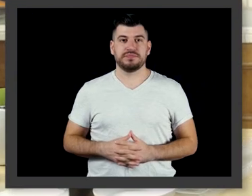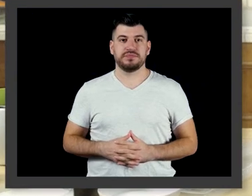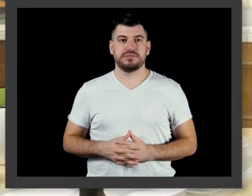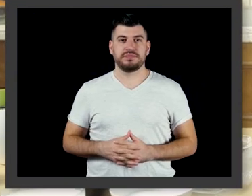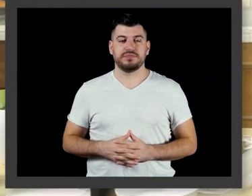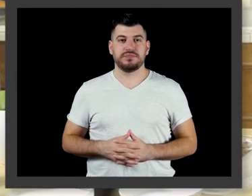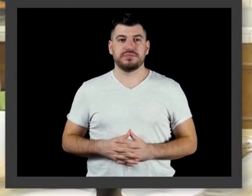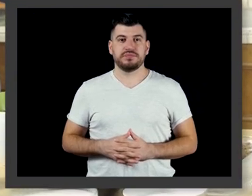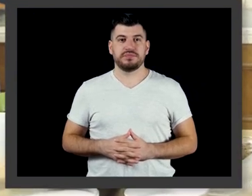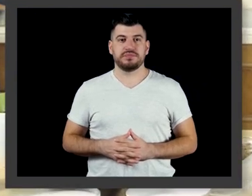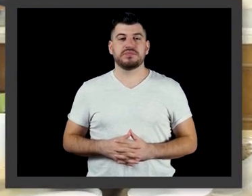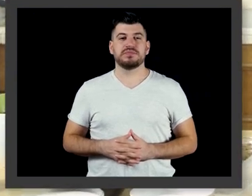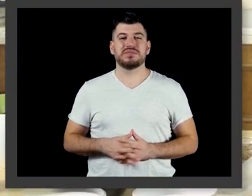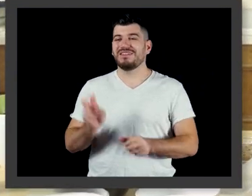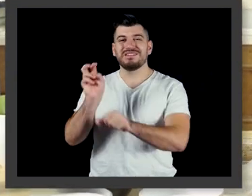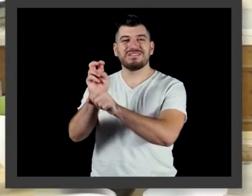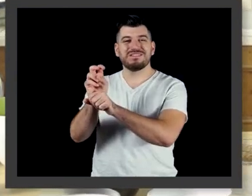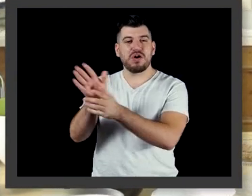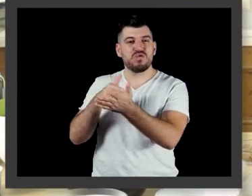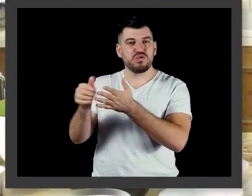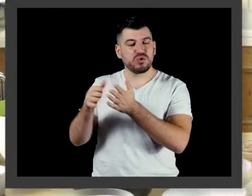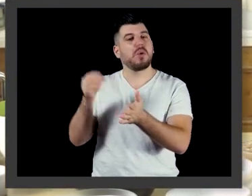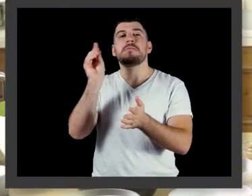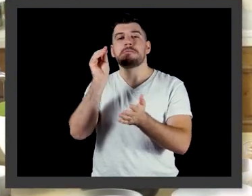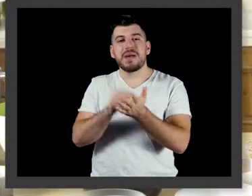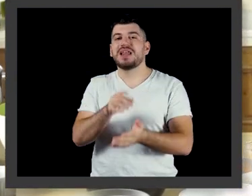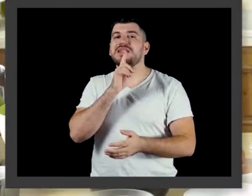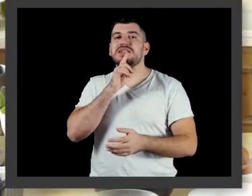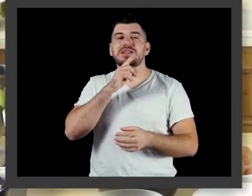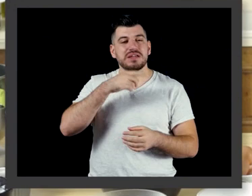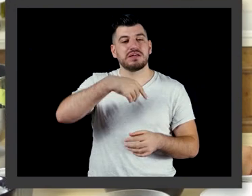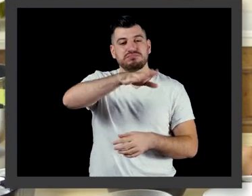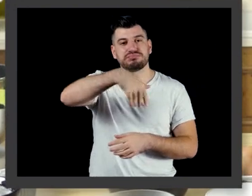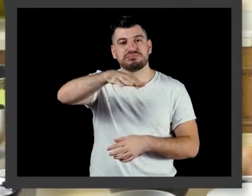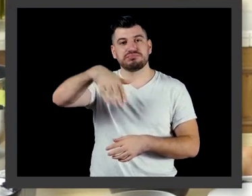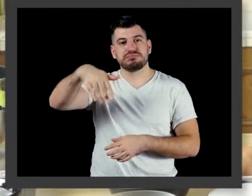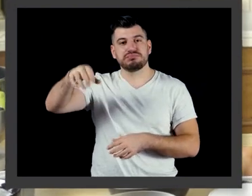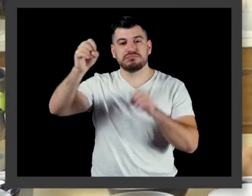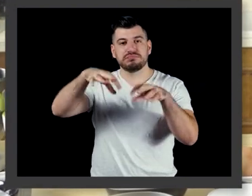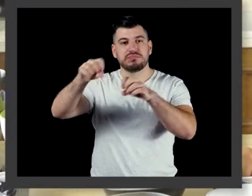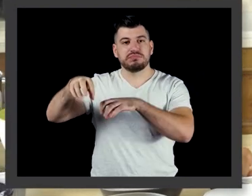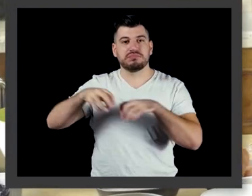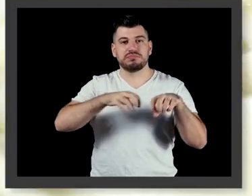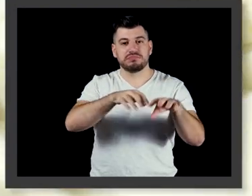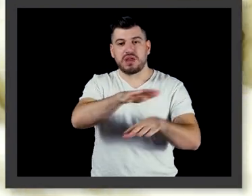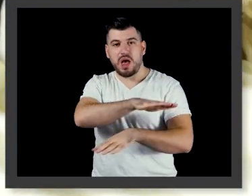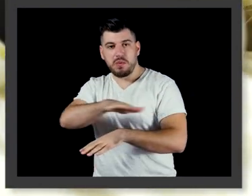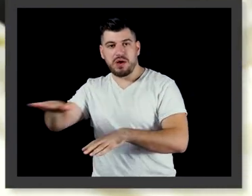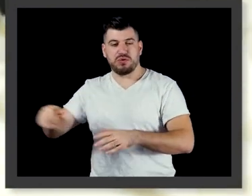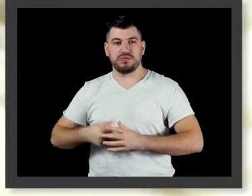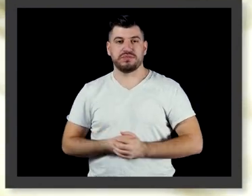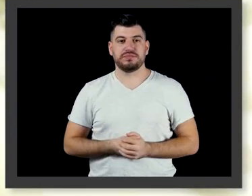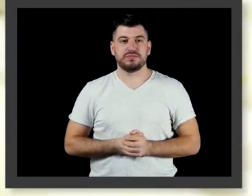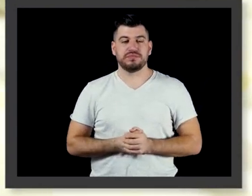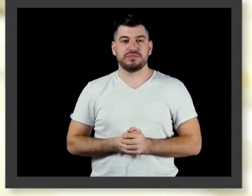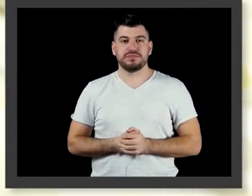Και το υπόλοιπο βούτυρο που έχει μείνει, πάλι με το πινέλο το ρίχνω πάνω από τα φύλλα μου. Σε καμία περίπτωση δεν